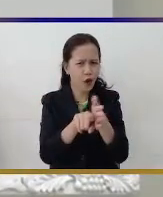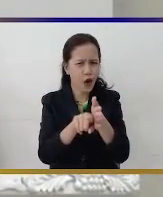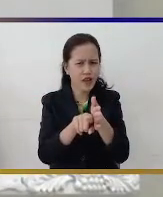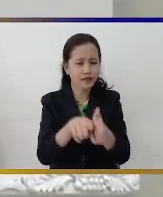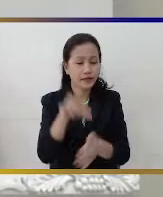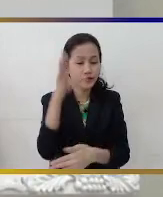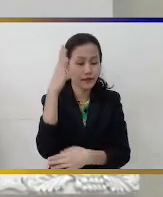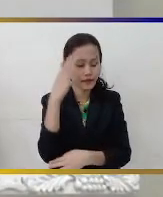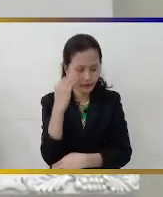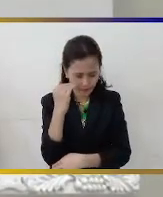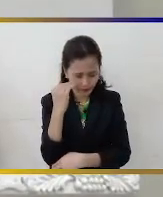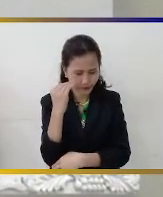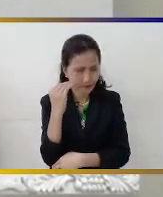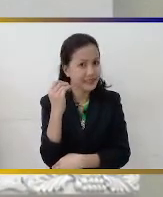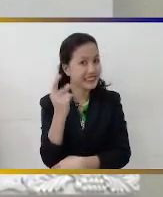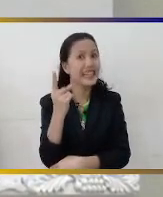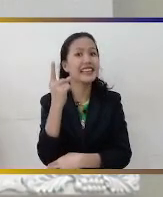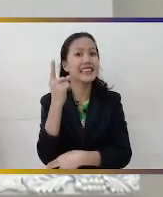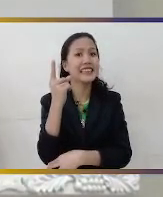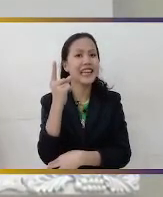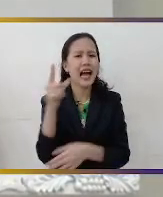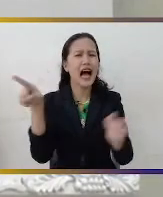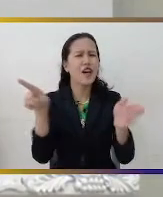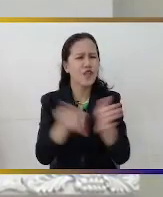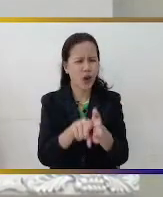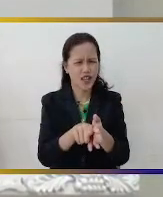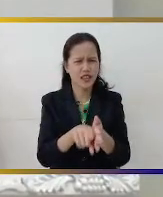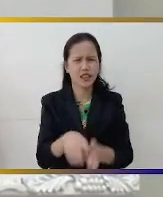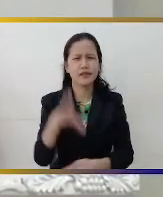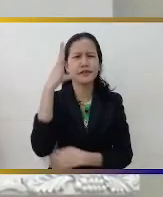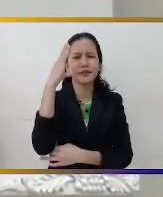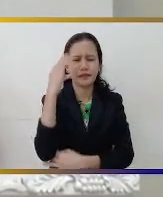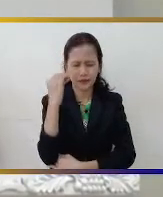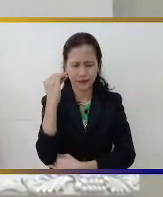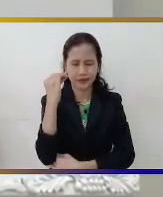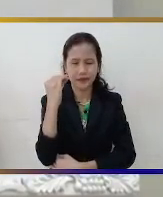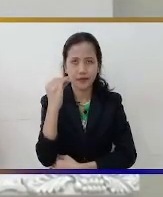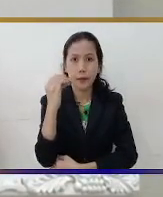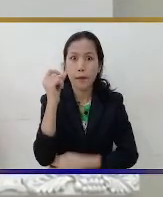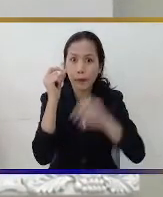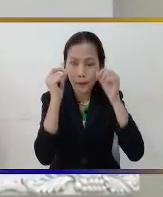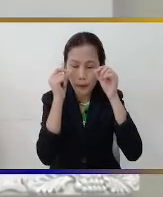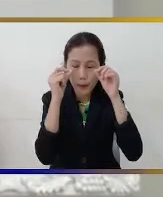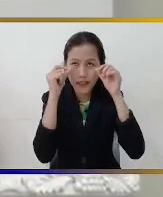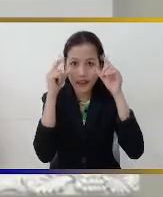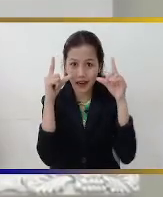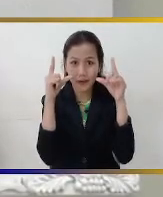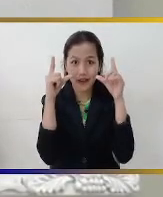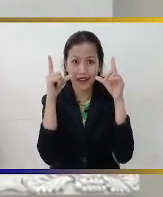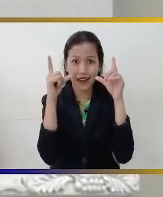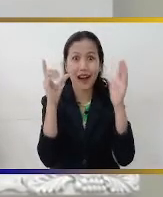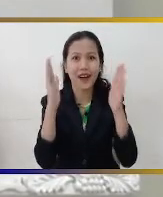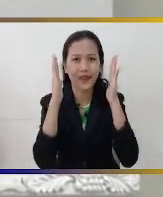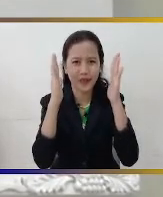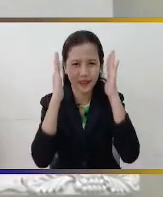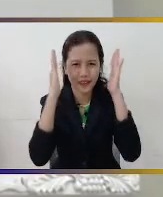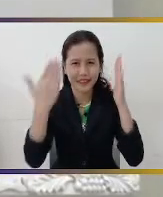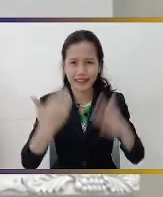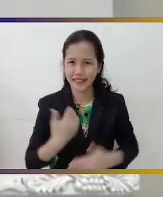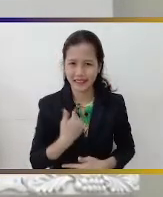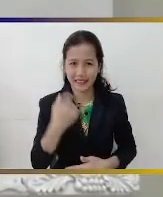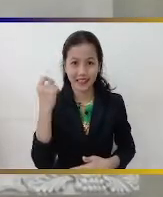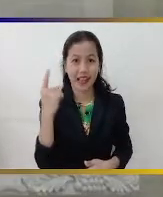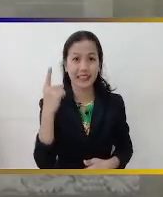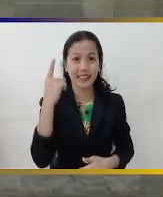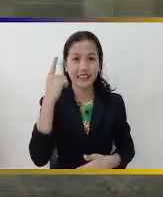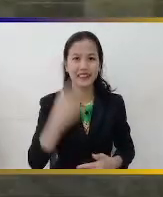at magagamit nyo po ito kapag kayo ay inassign ng inyo pong mga area leaders. Alright? Now, sabi po dito ng Bible